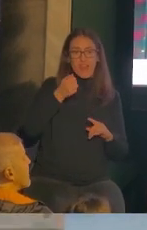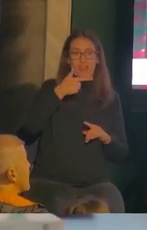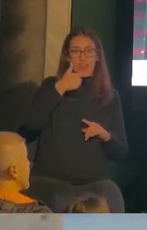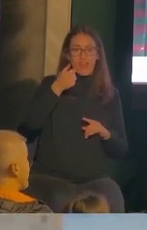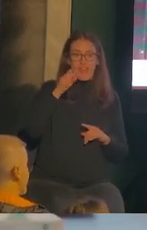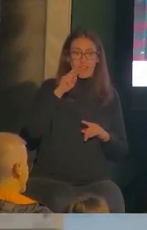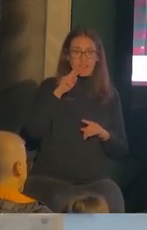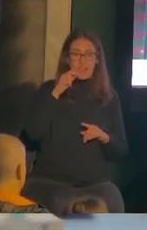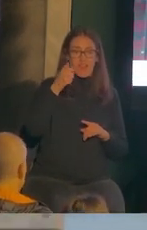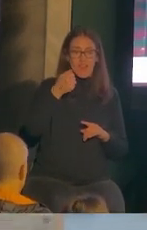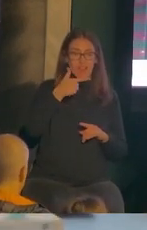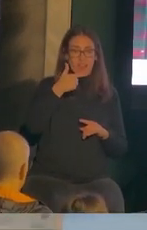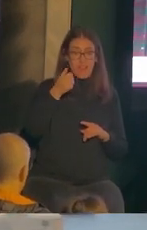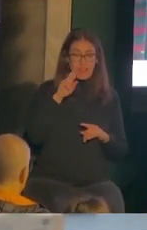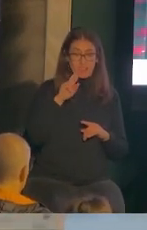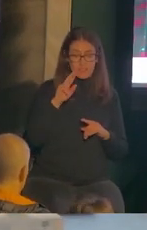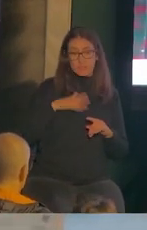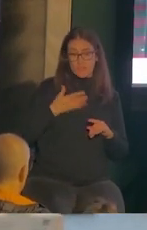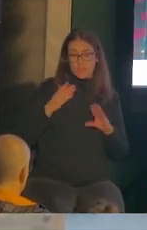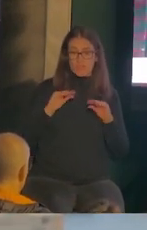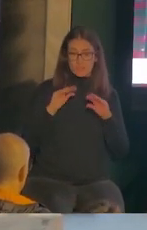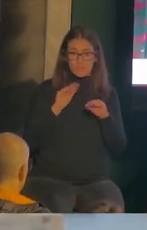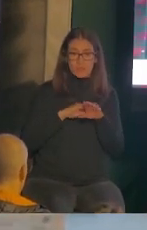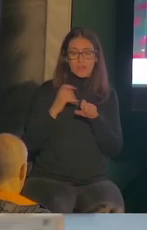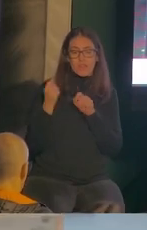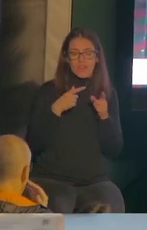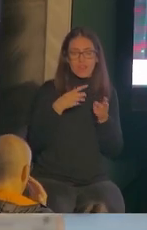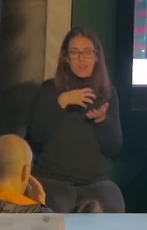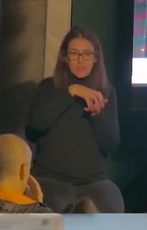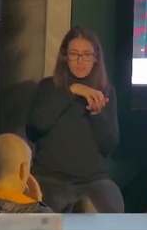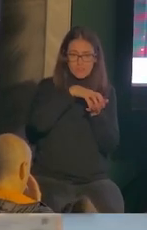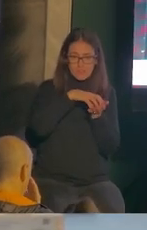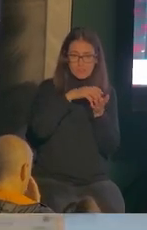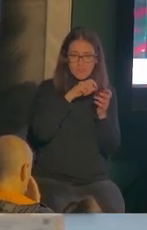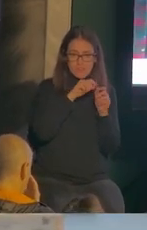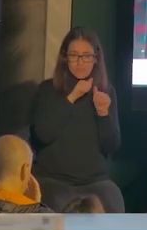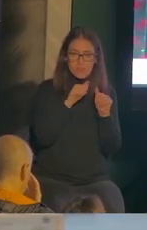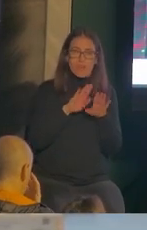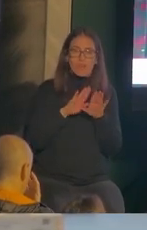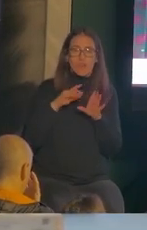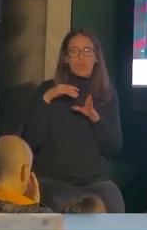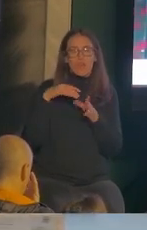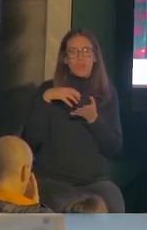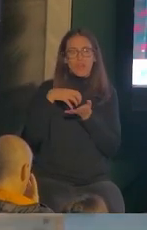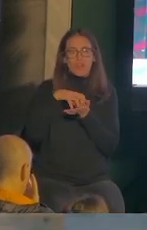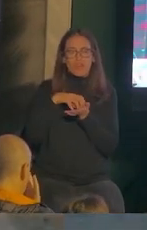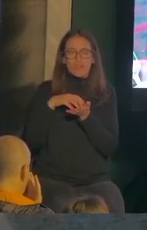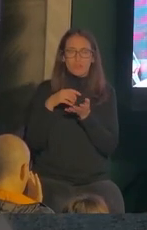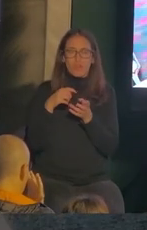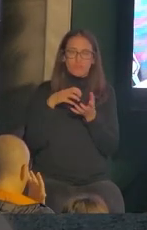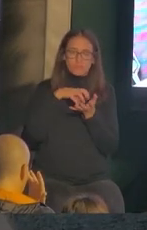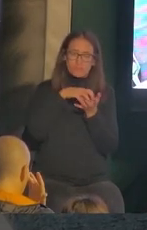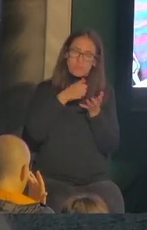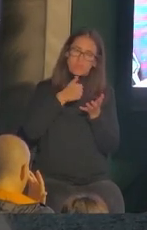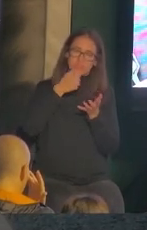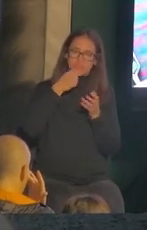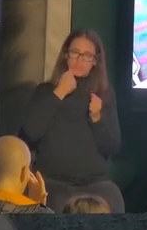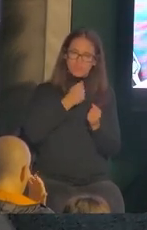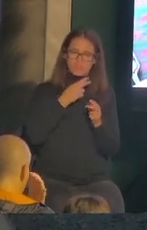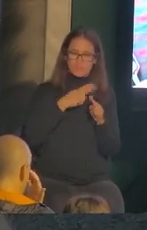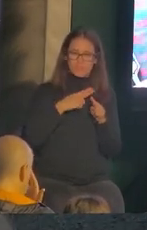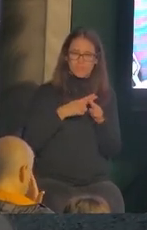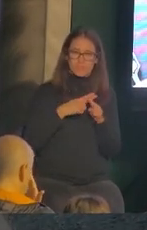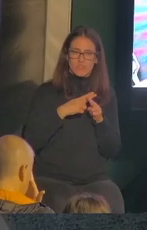gelificació. Però sí que és veritat que l'agar-agar ens dona un gel molt fort, i s'hauria de